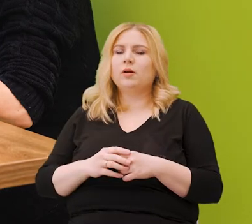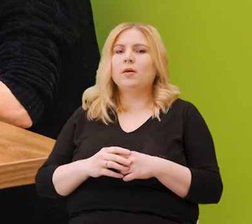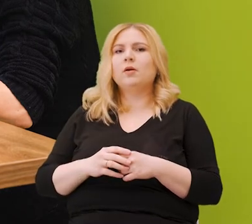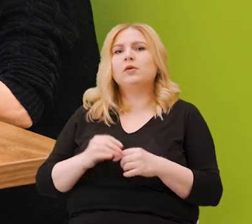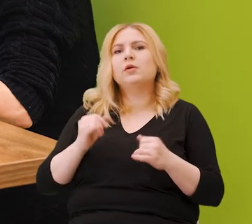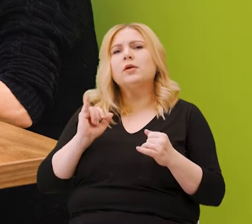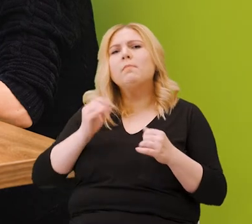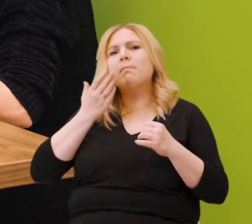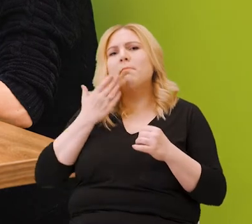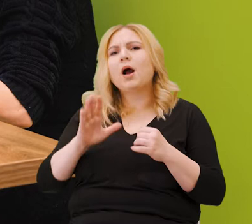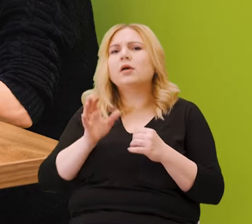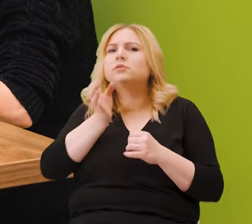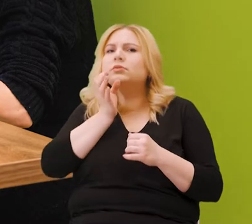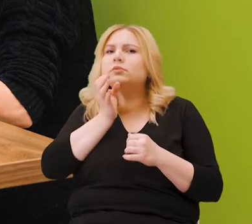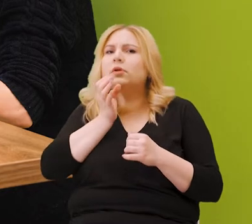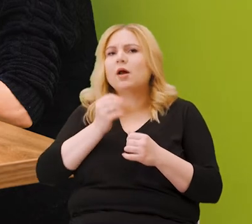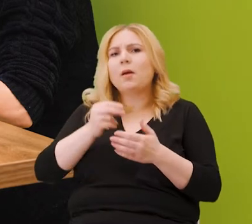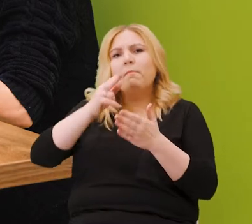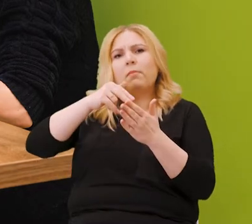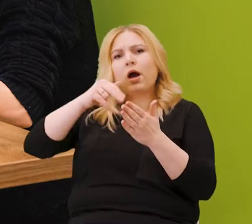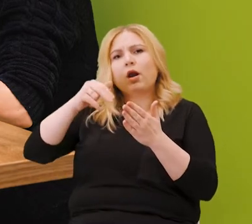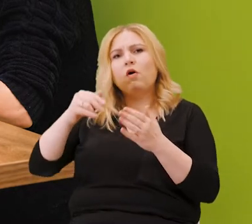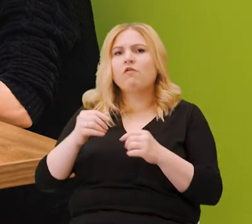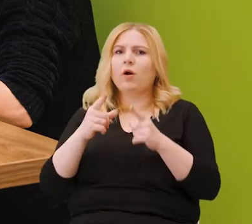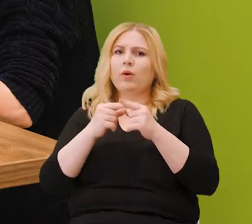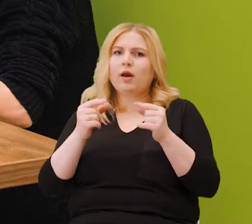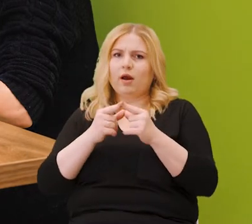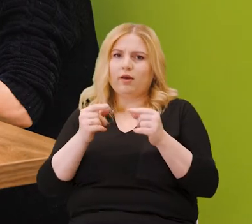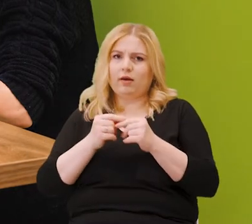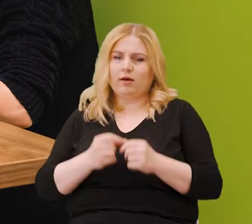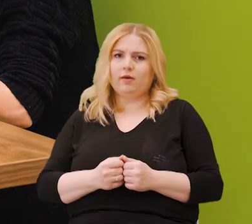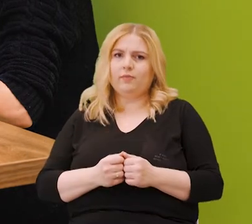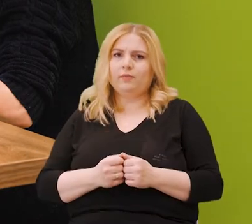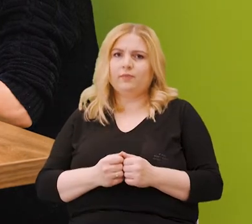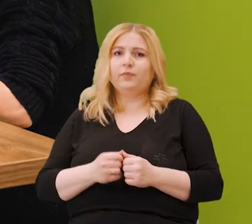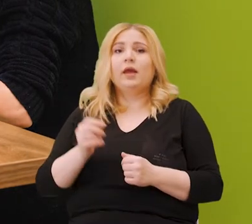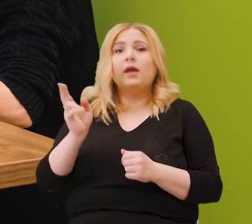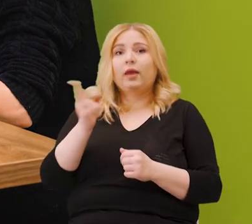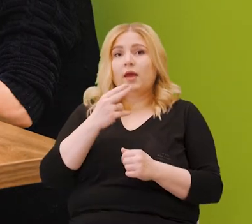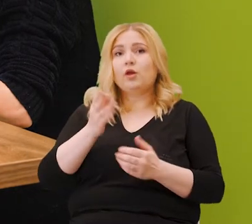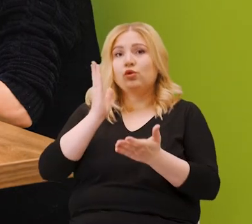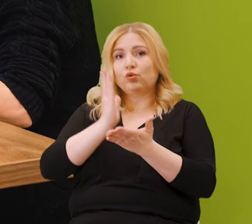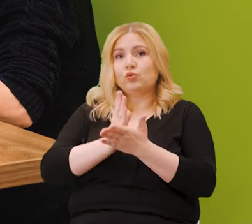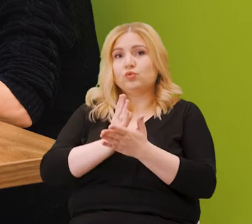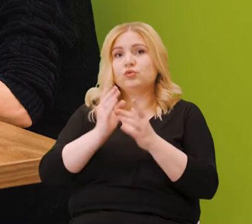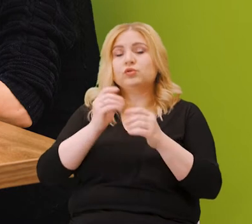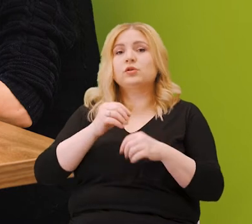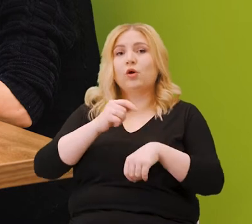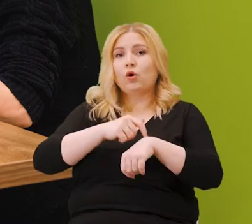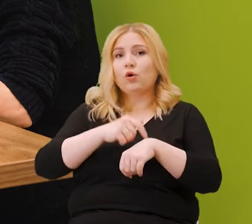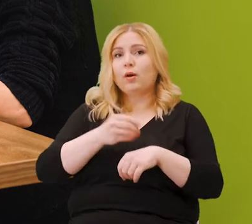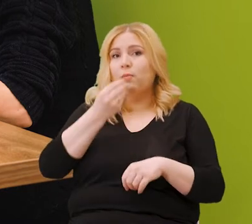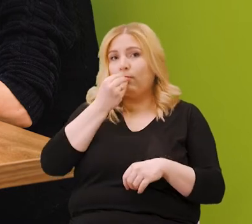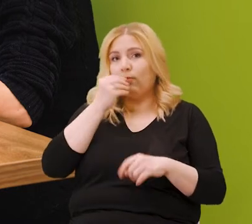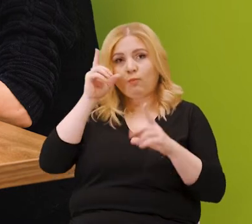z namaszczeniem i bardzo pedantycznie smarował jajka plakatówkami Julii i kiedy przyszła pora podwieczorku,